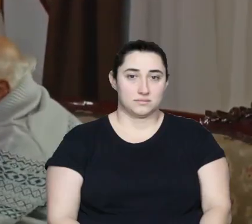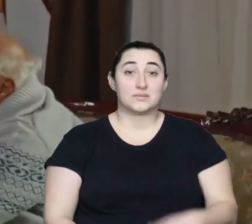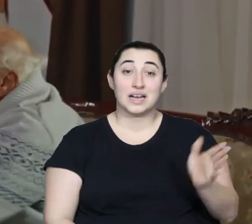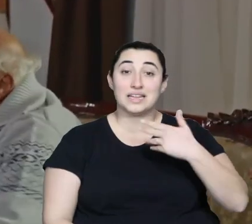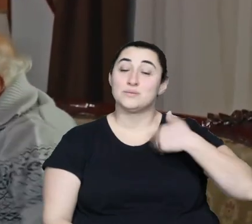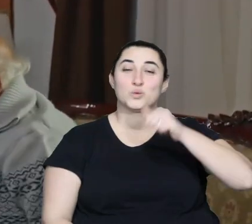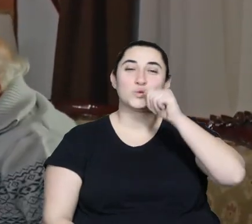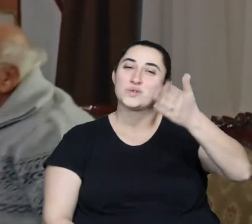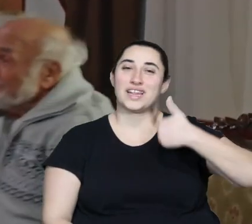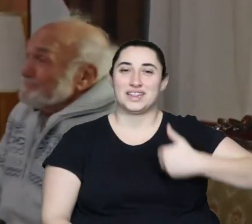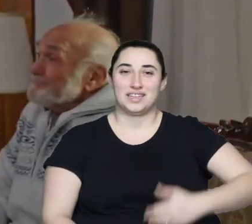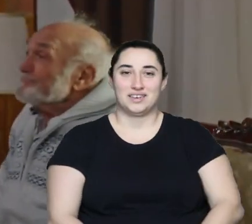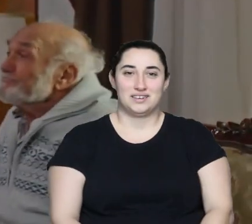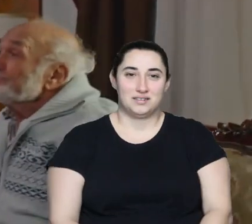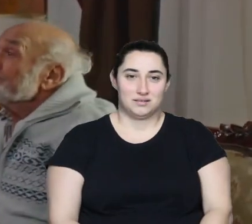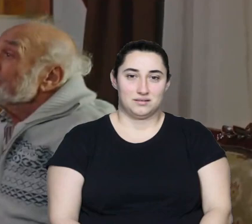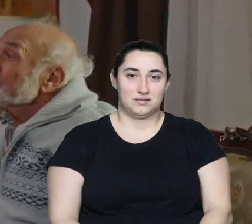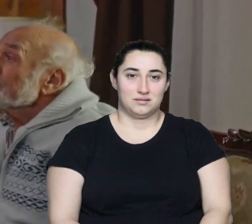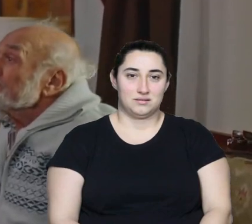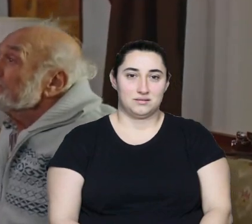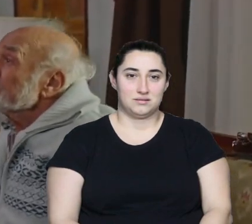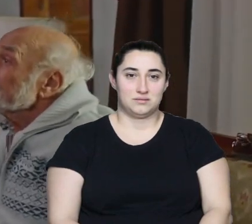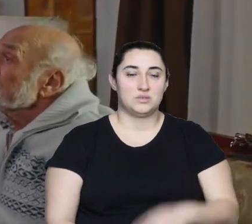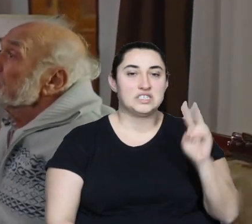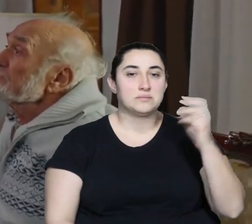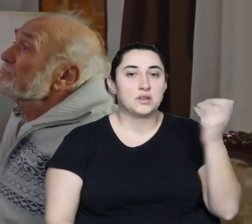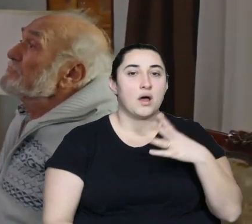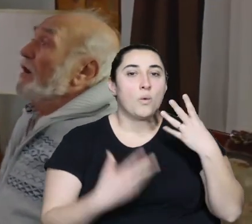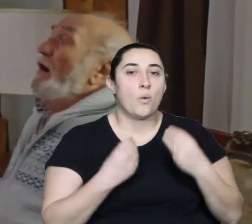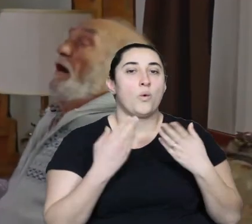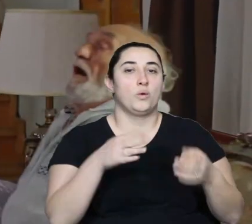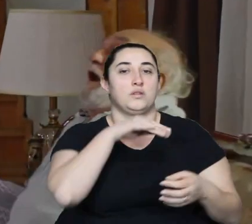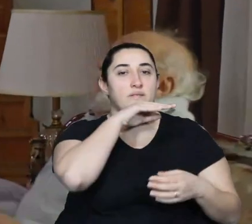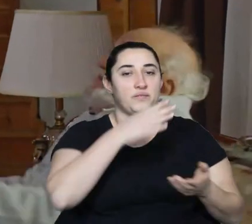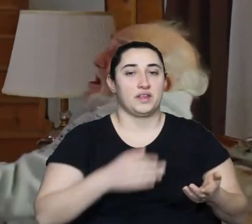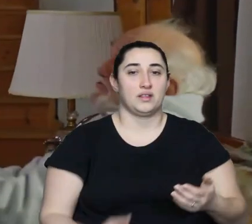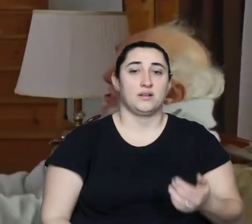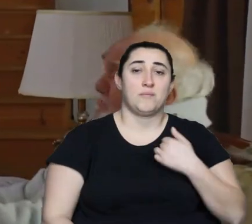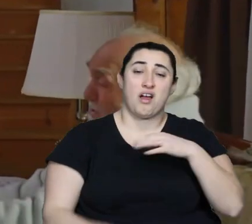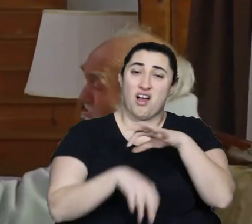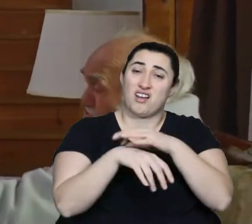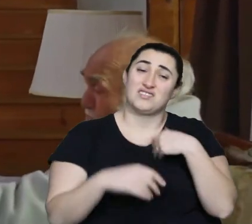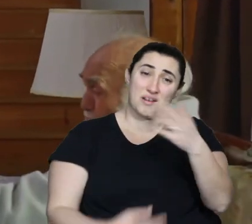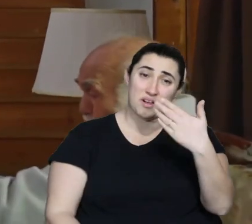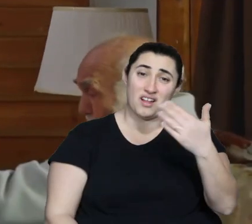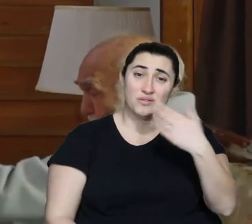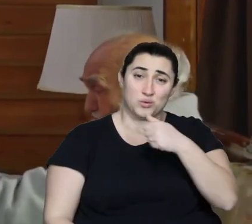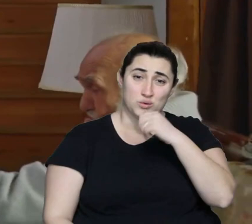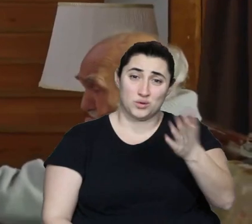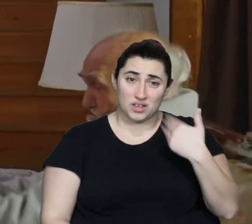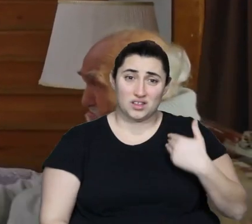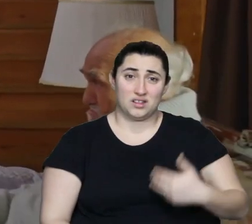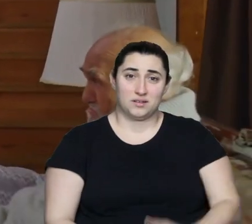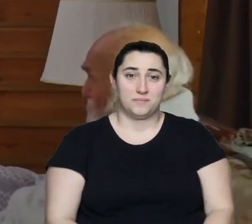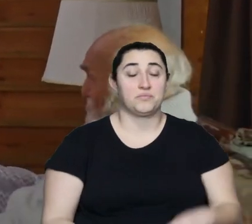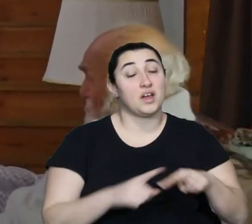Hadi bana bir su getir. Bu 20. oldu dede. Ben hastayım. Hadi çabuk su getir